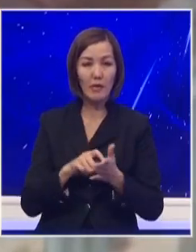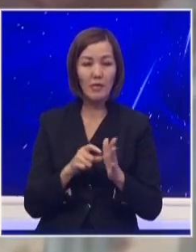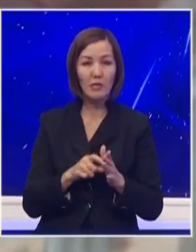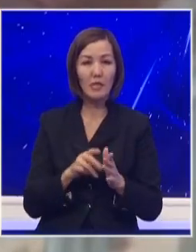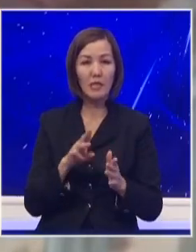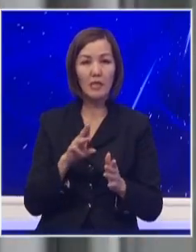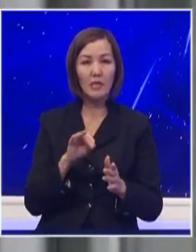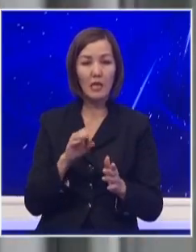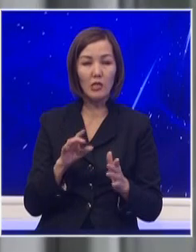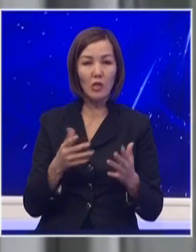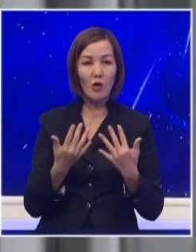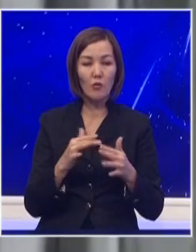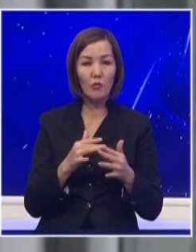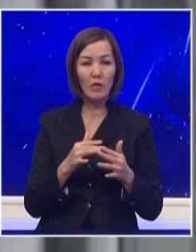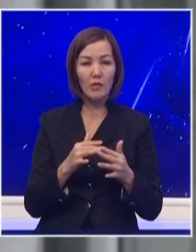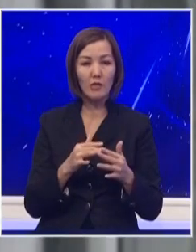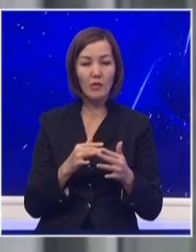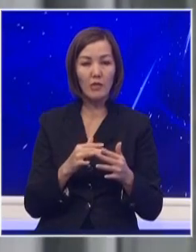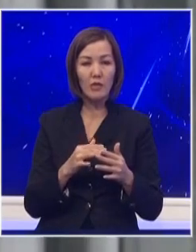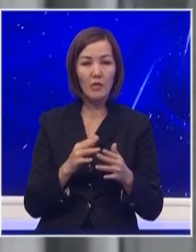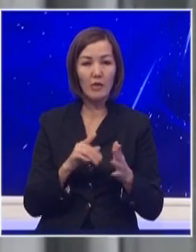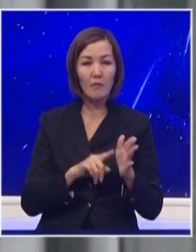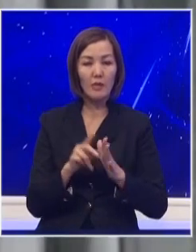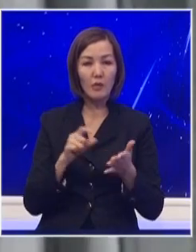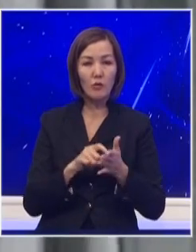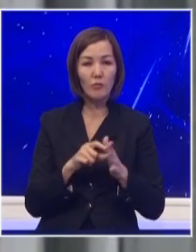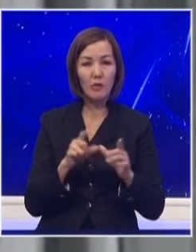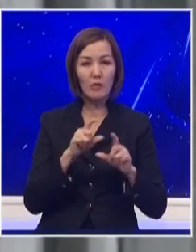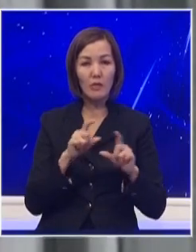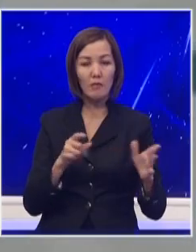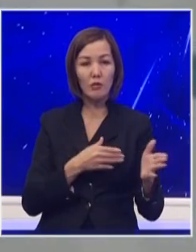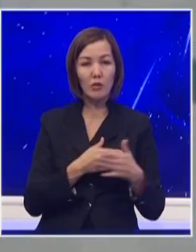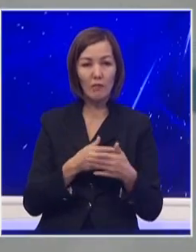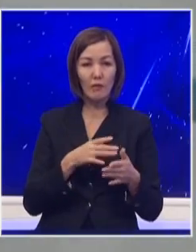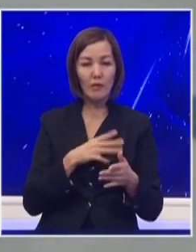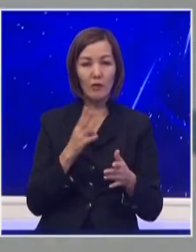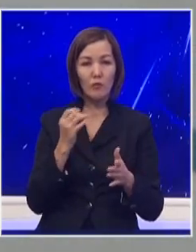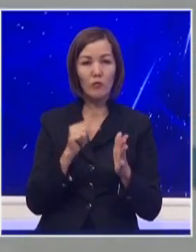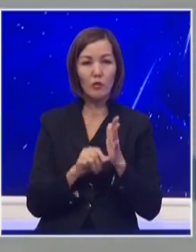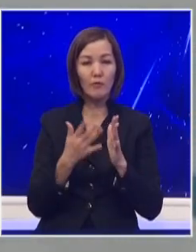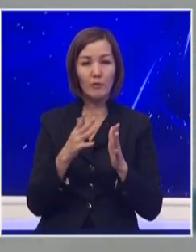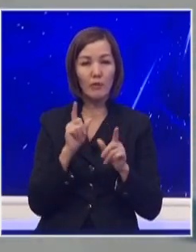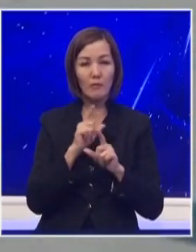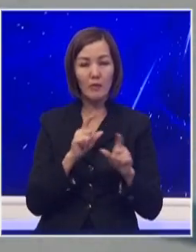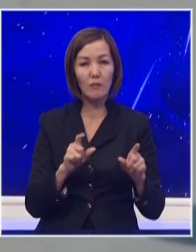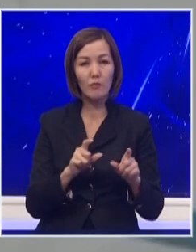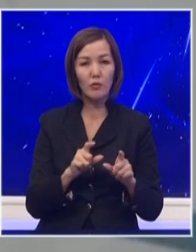тоқтатты. Ал Өскеменде аутист балаларға арналған білім беру кешені ашылды.